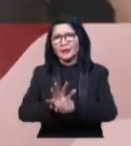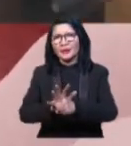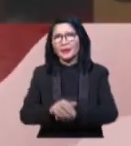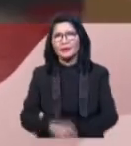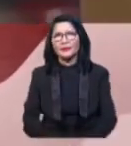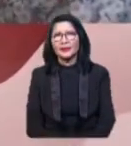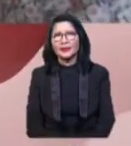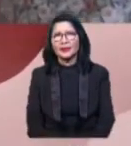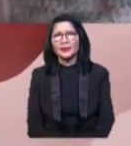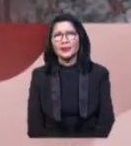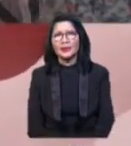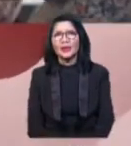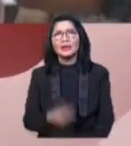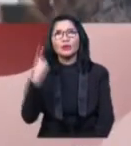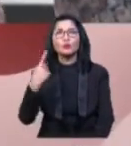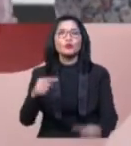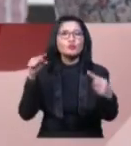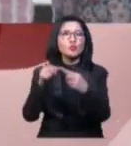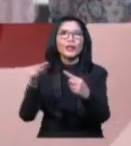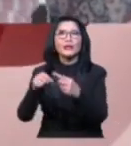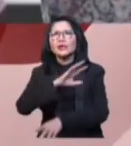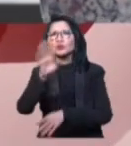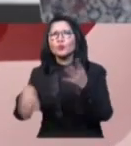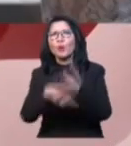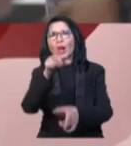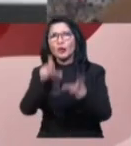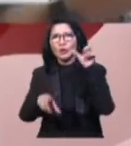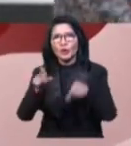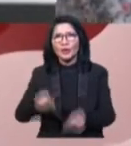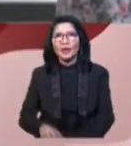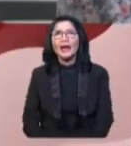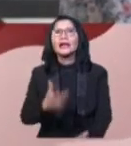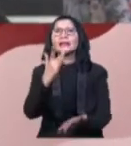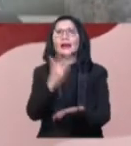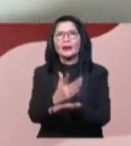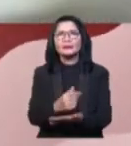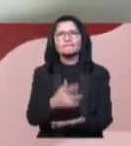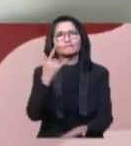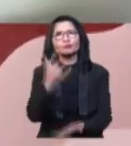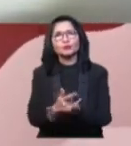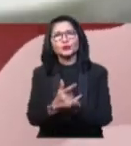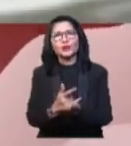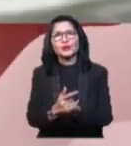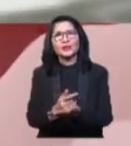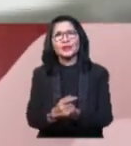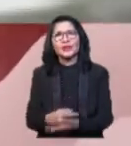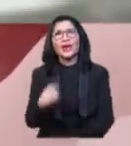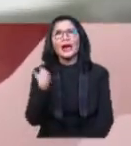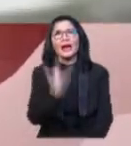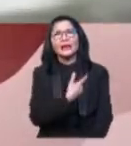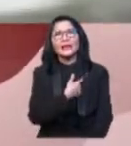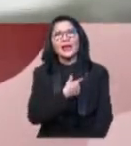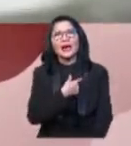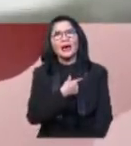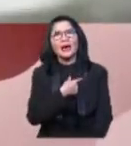itu impact semua orang, jadi kita memutuskan untuk okay, sepertinya kita perlu nih ngangkat